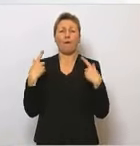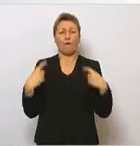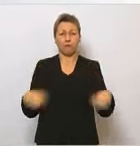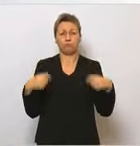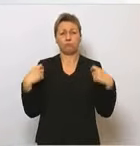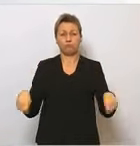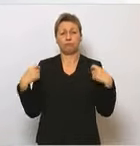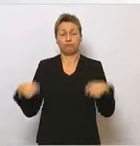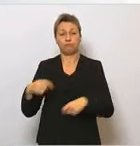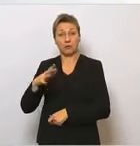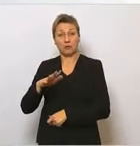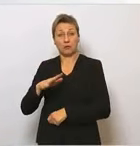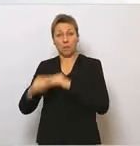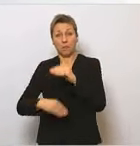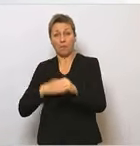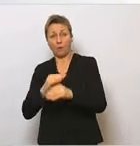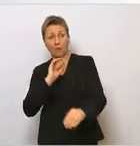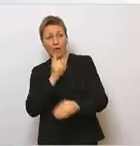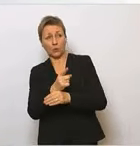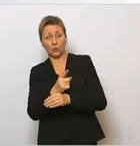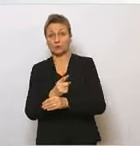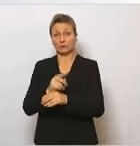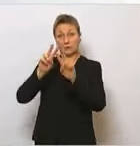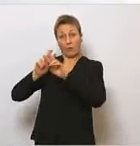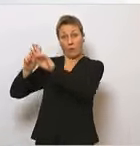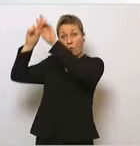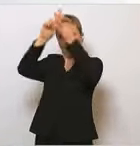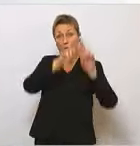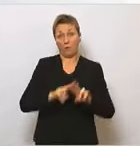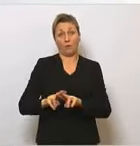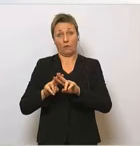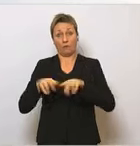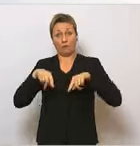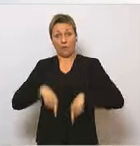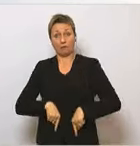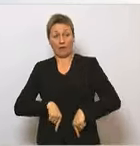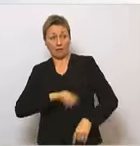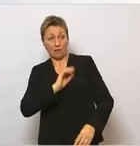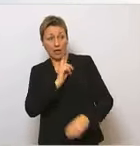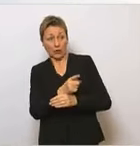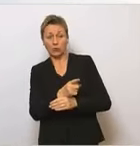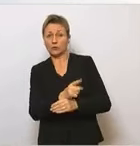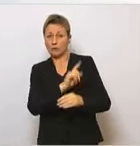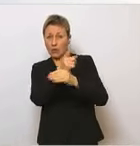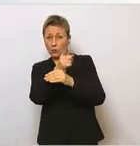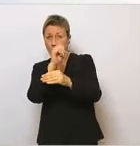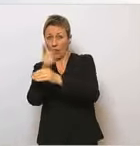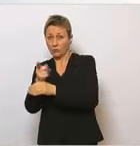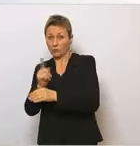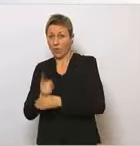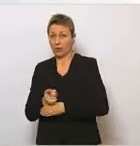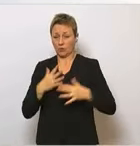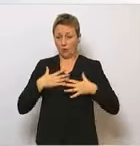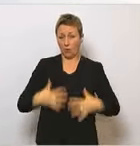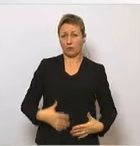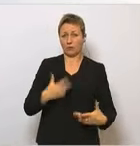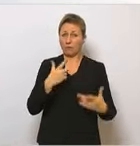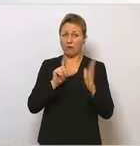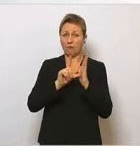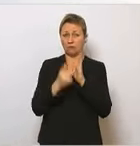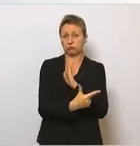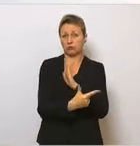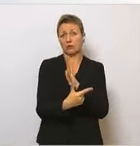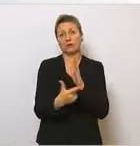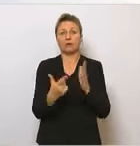été accusées, dans le monde entier et dans l'Union européenne en particulier, de se comporter de façon illégale